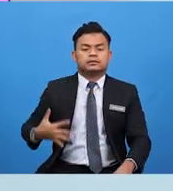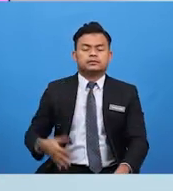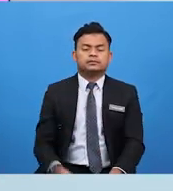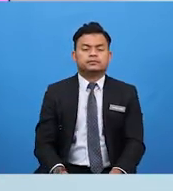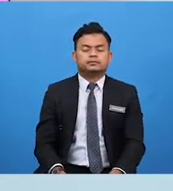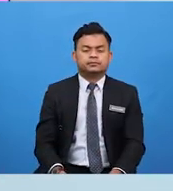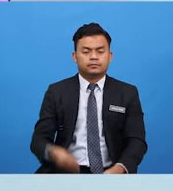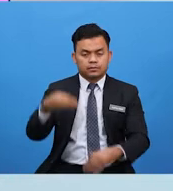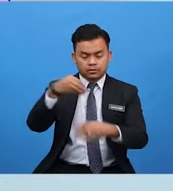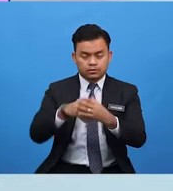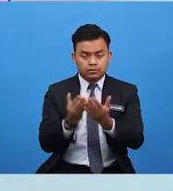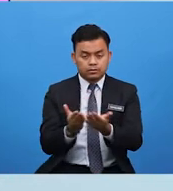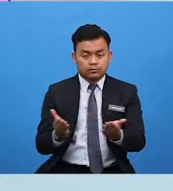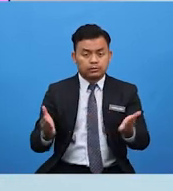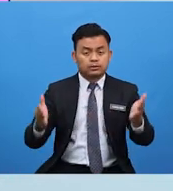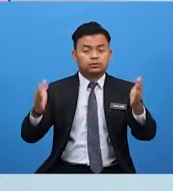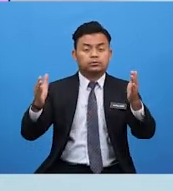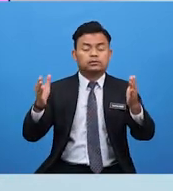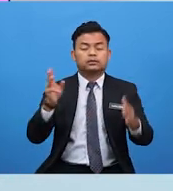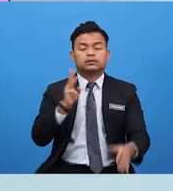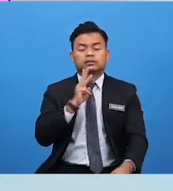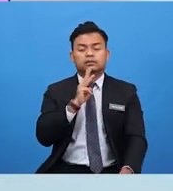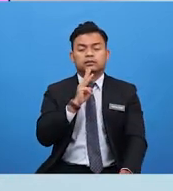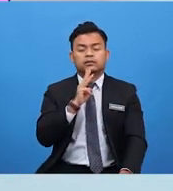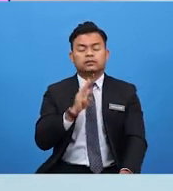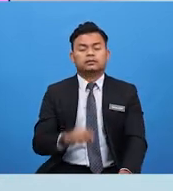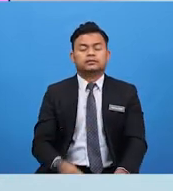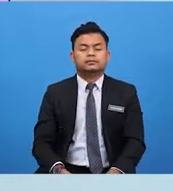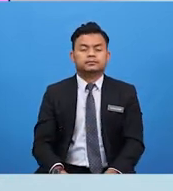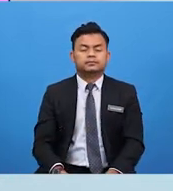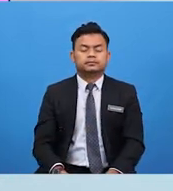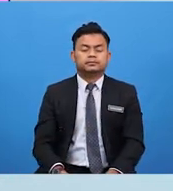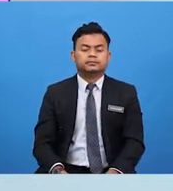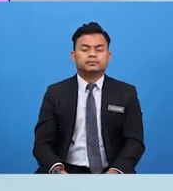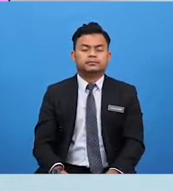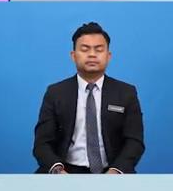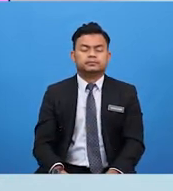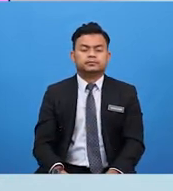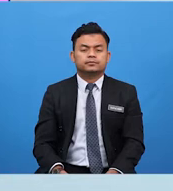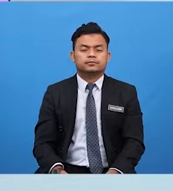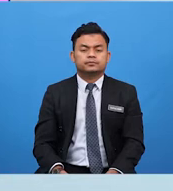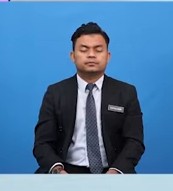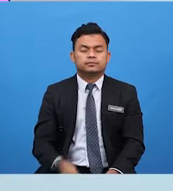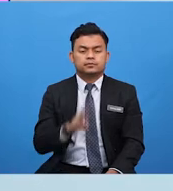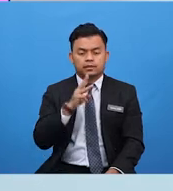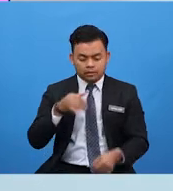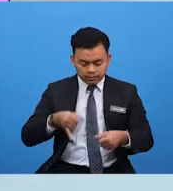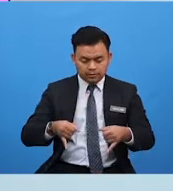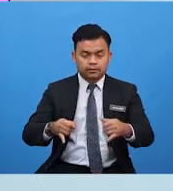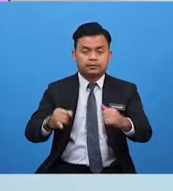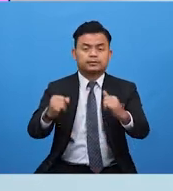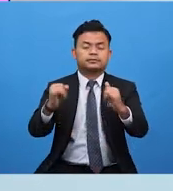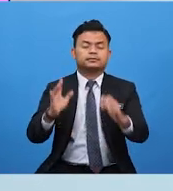kedua. Pastikan air sentiasa mengalir. Oleh itu, air paip mestilah